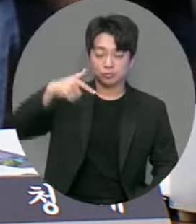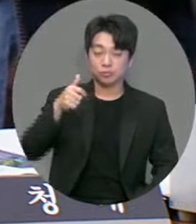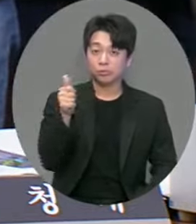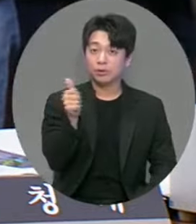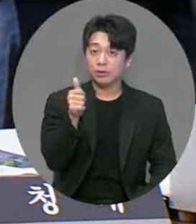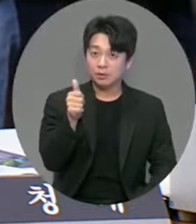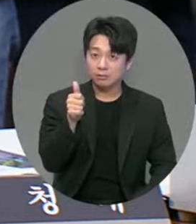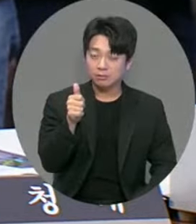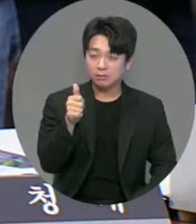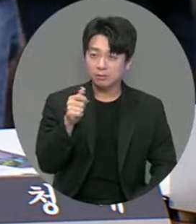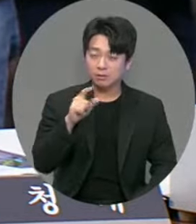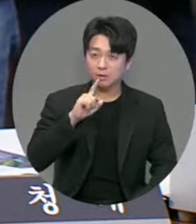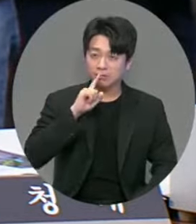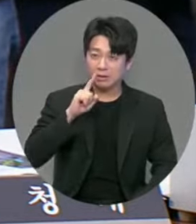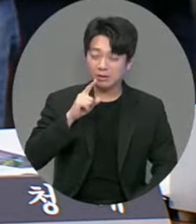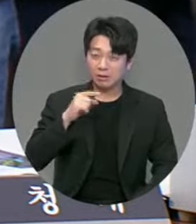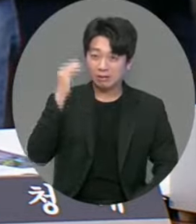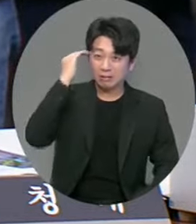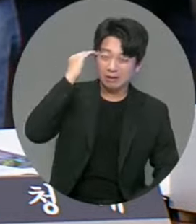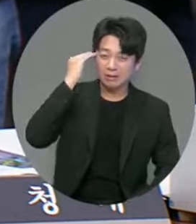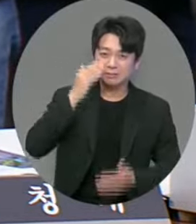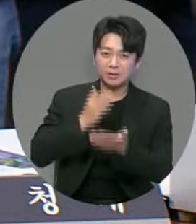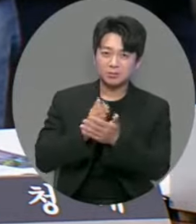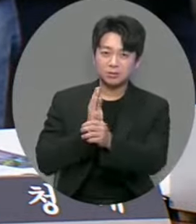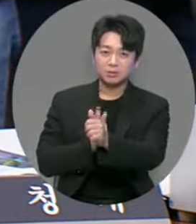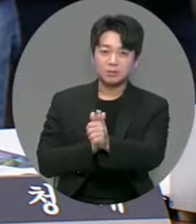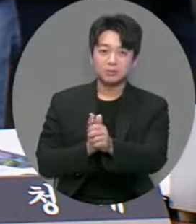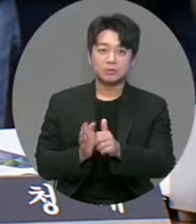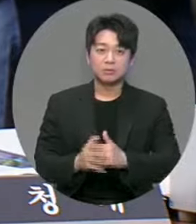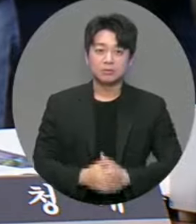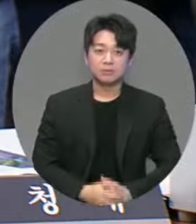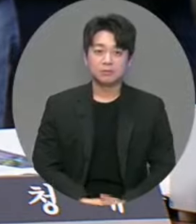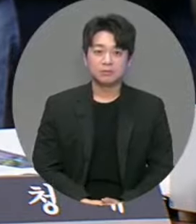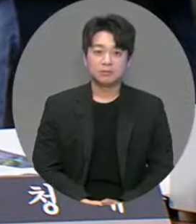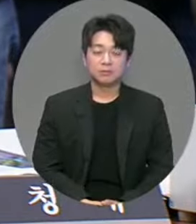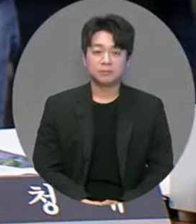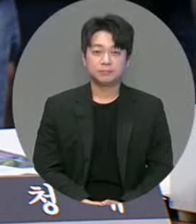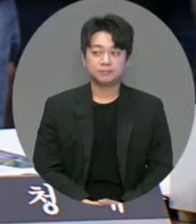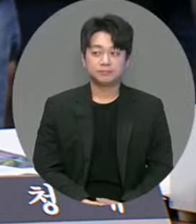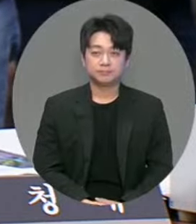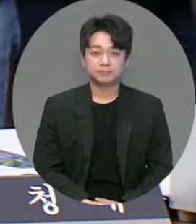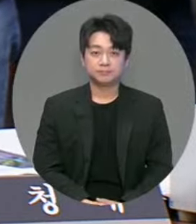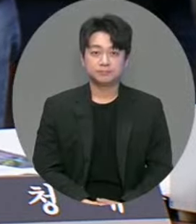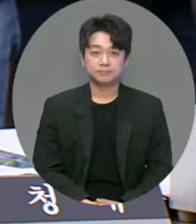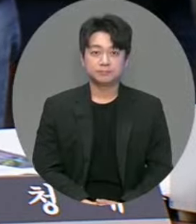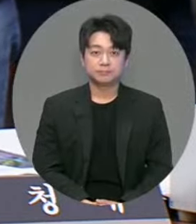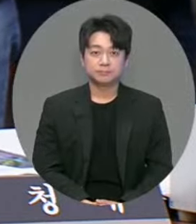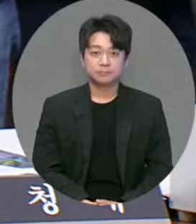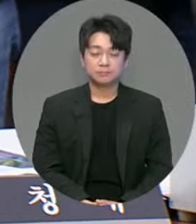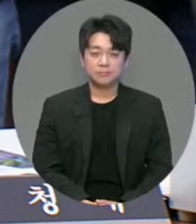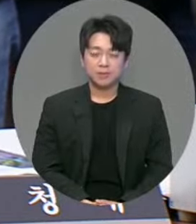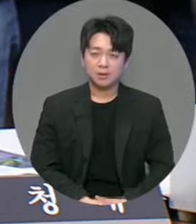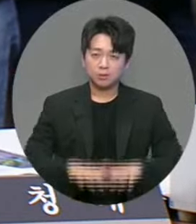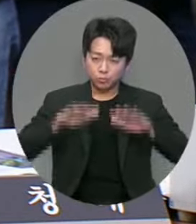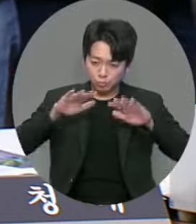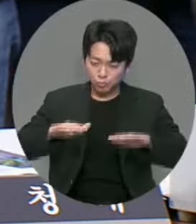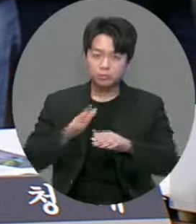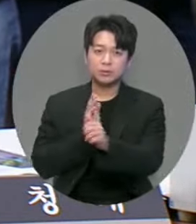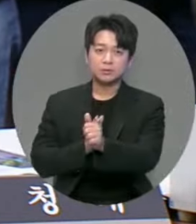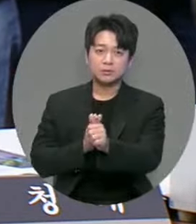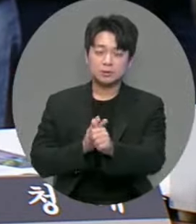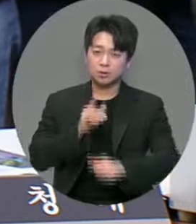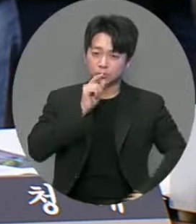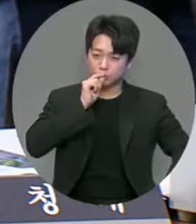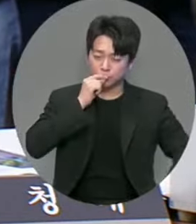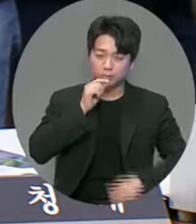감초처럼 그러지 마세요 좀. 네? 저는 뭐 하는 겁니까 지금? 좀 조용히 하세요.